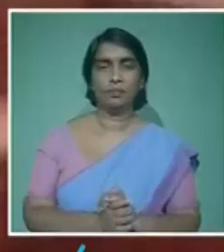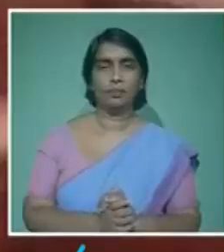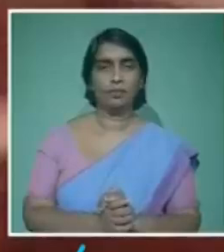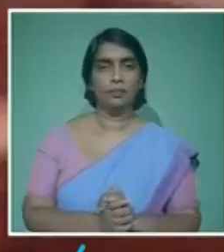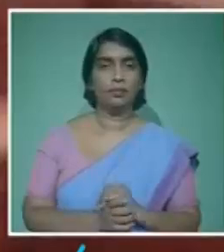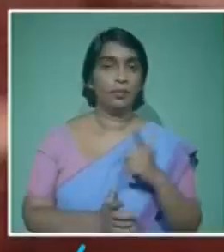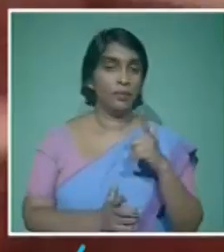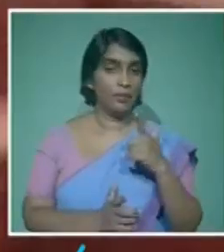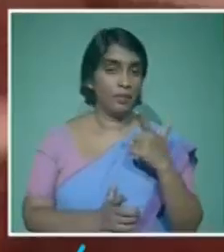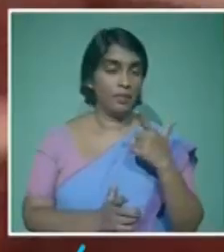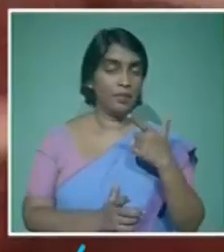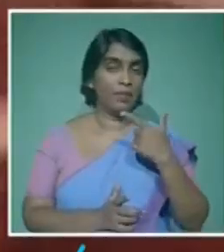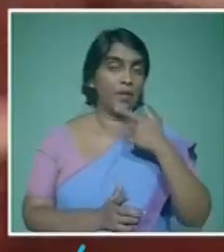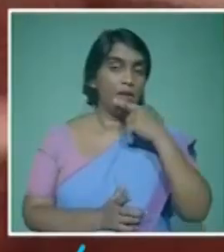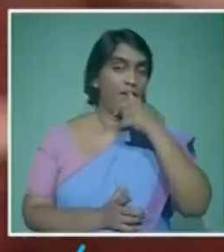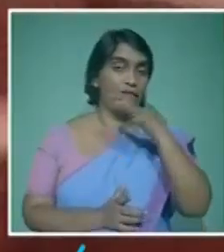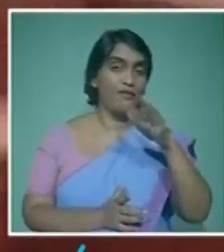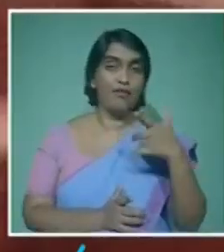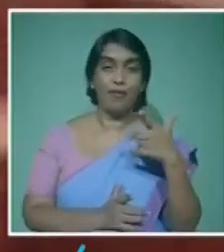9 மாதங்களில்